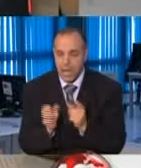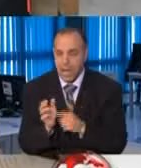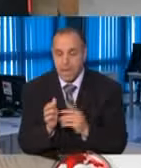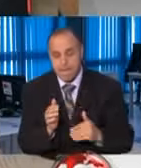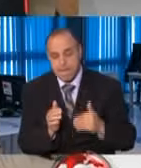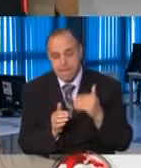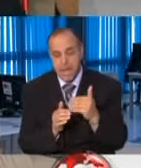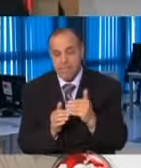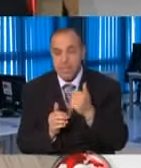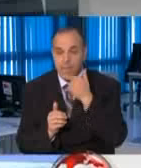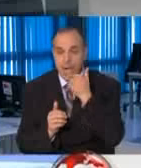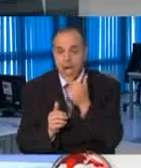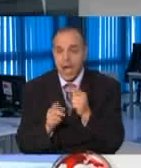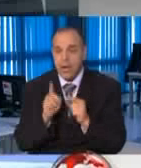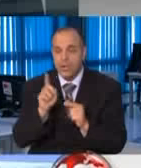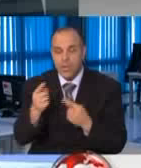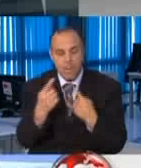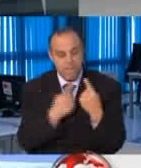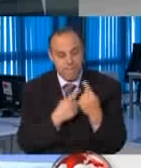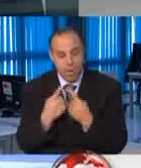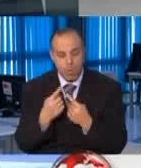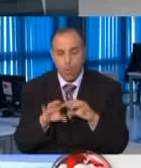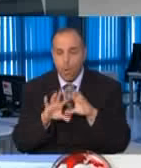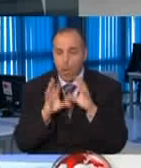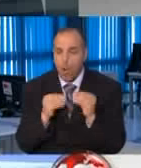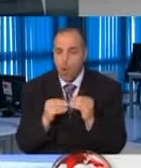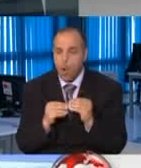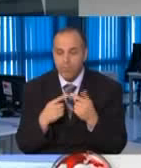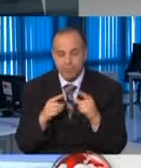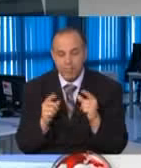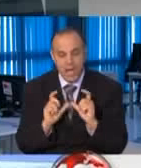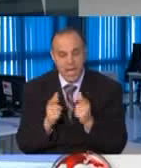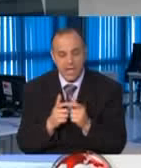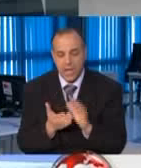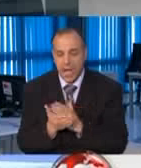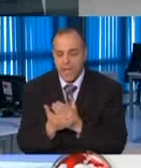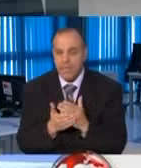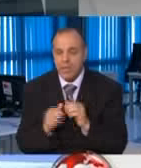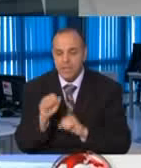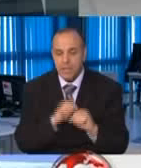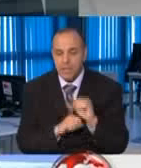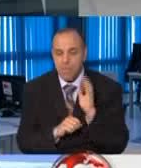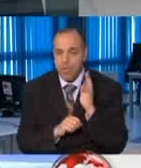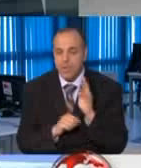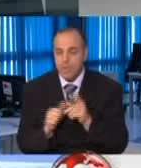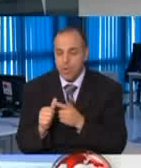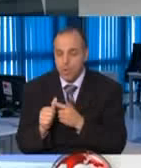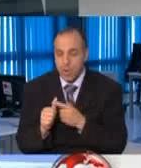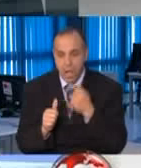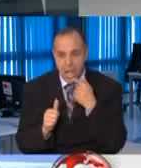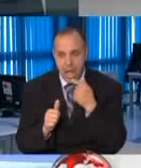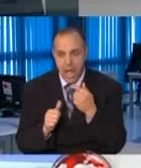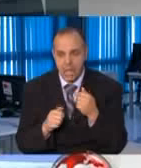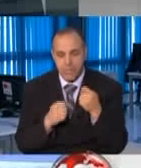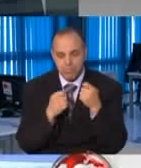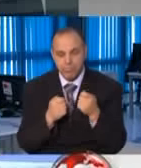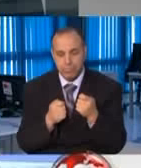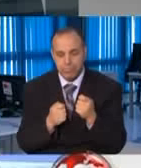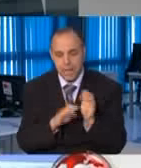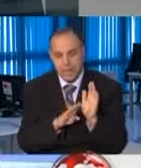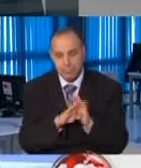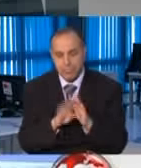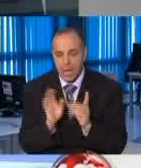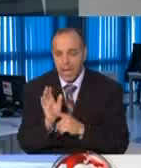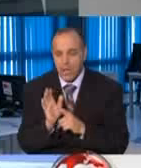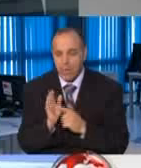القادمة. كما أعلنت أنها تفوض كامل الصلاحيات لهذه اللجنة لإعداد وتنظيم المؤتمر الأول وتمنحها السند